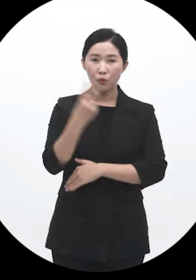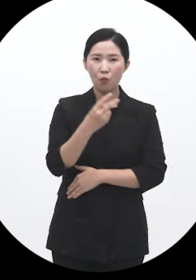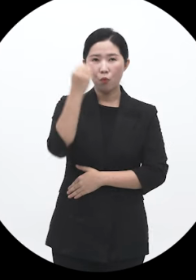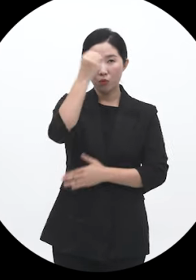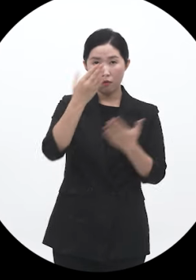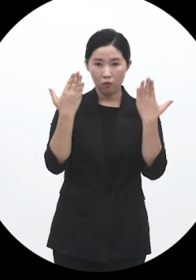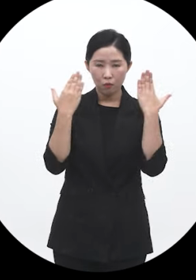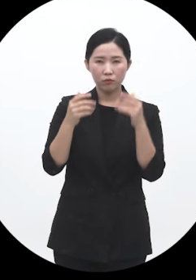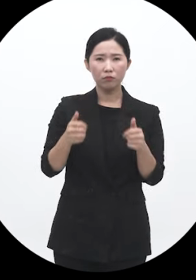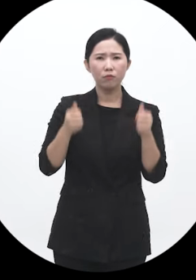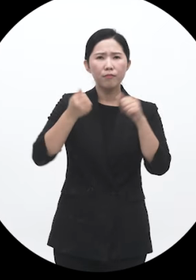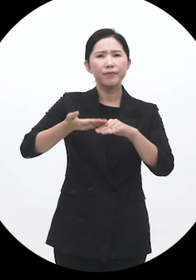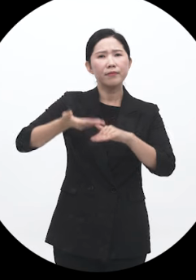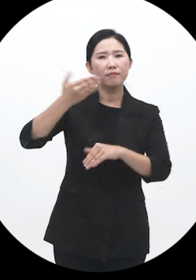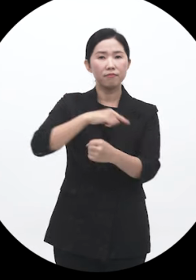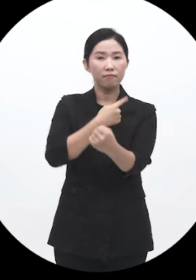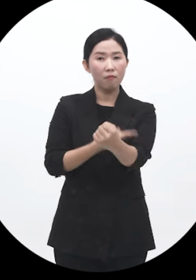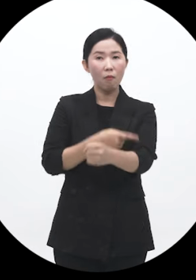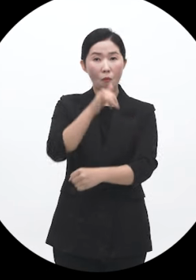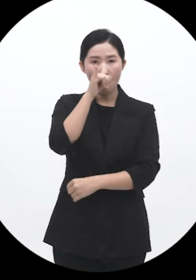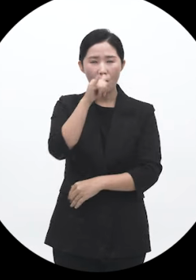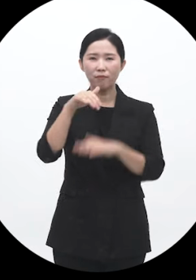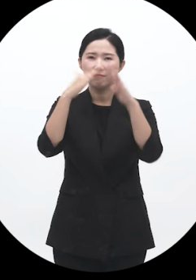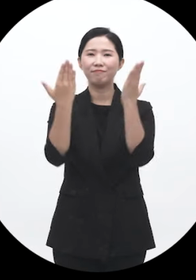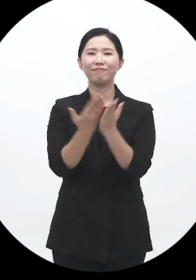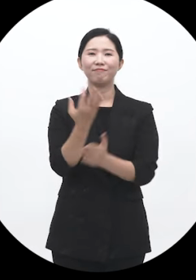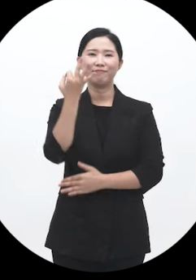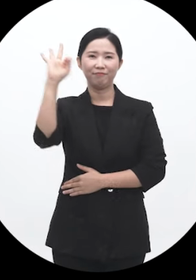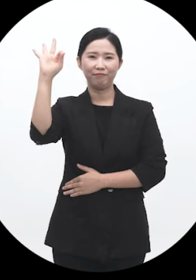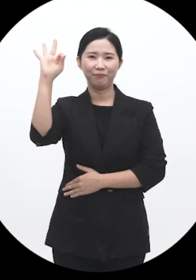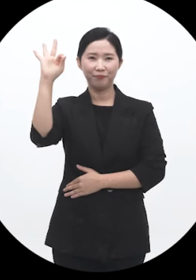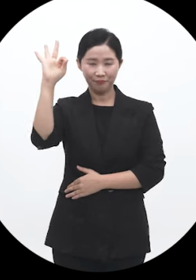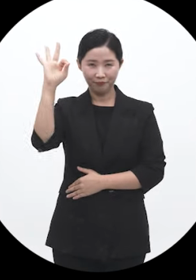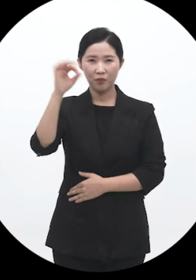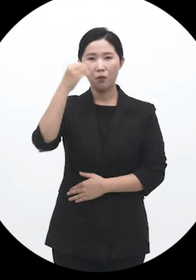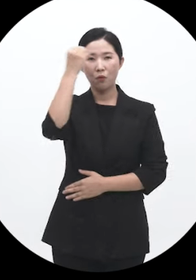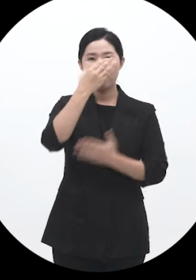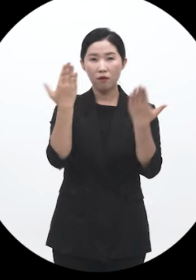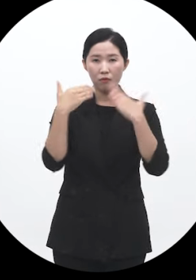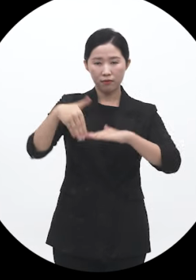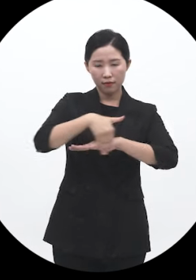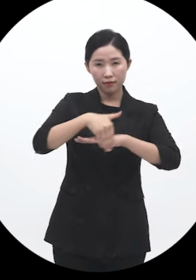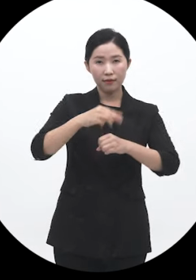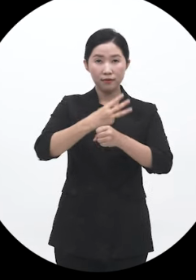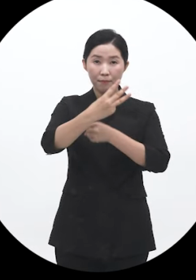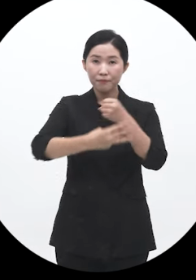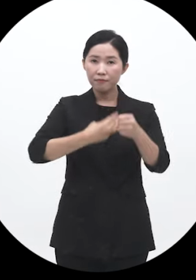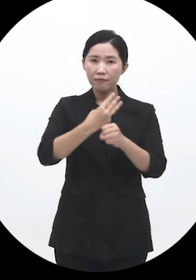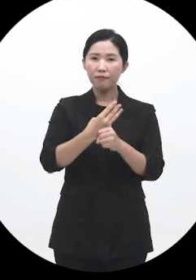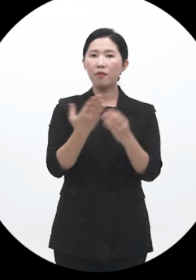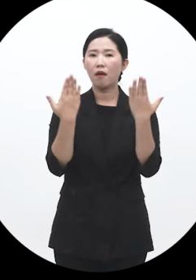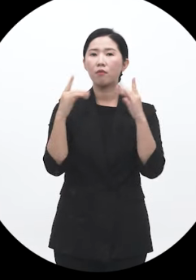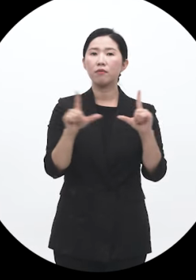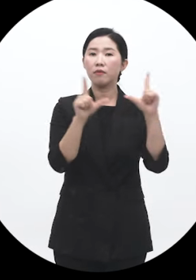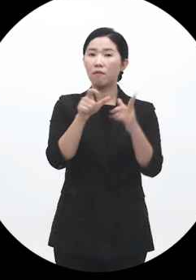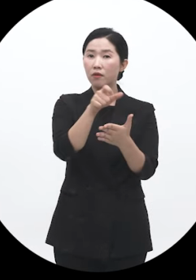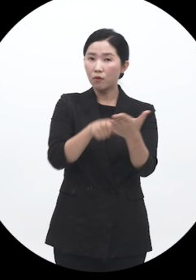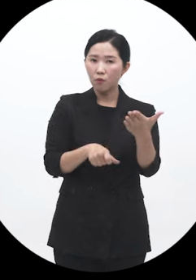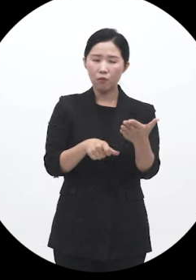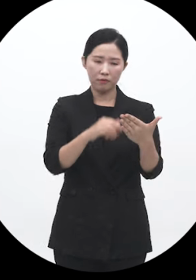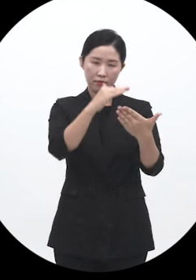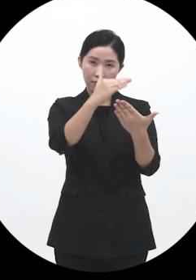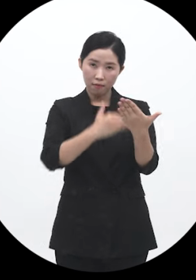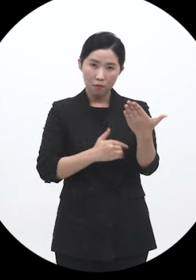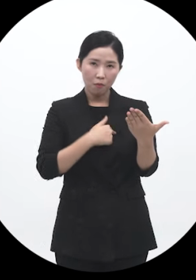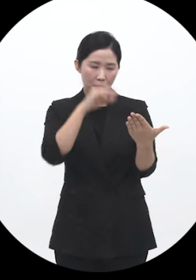인정된 자입니다. 고등학교 3년의 기록인 학교생활 기록부를 평가 자료로 활용하고요.